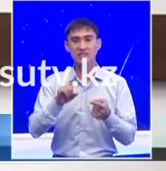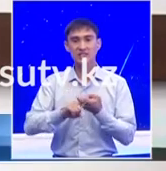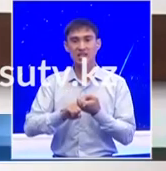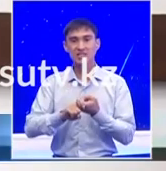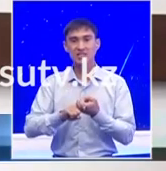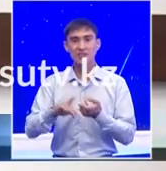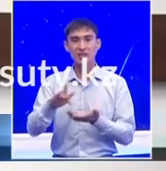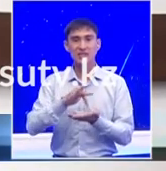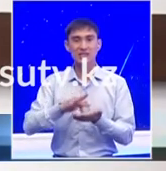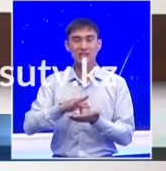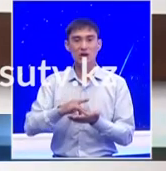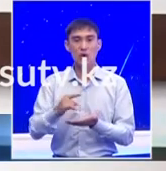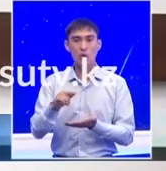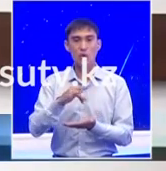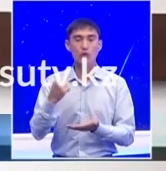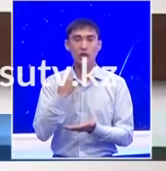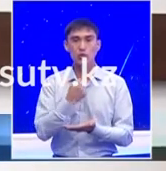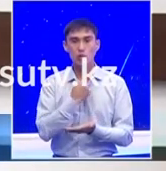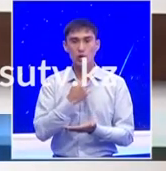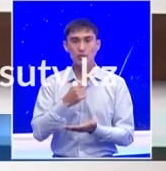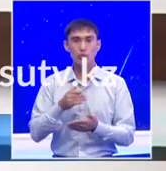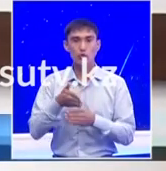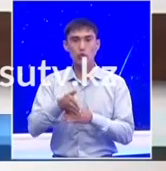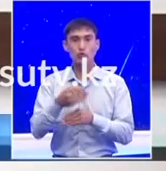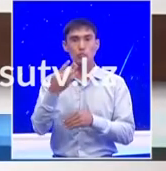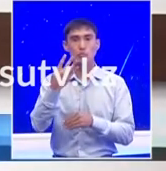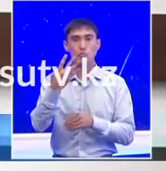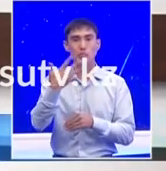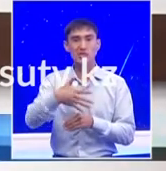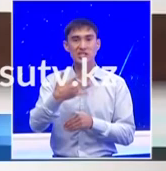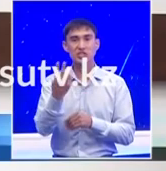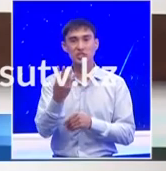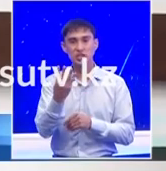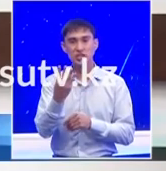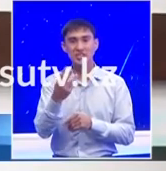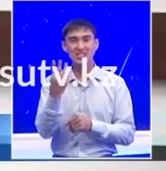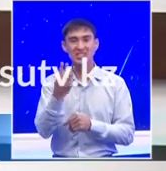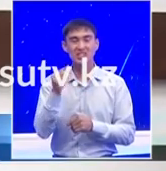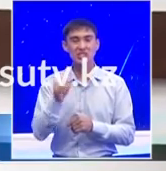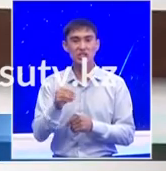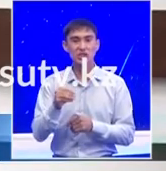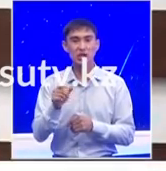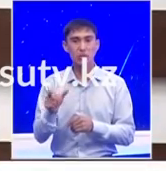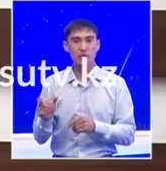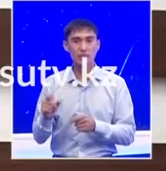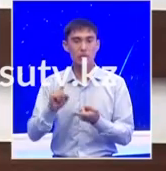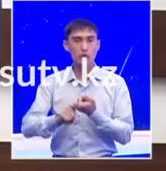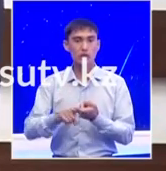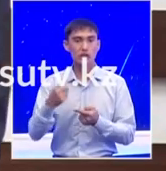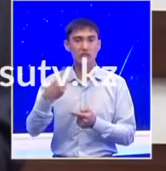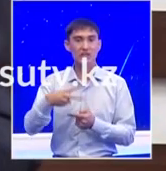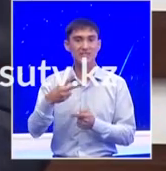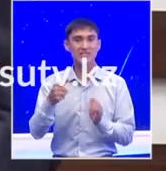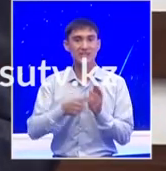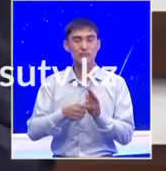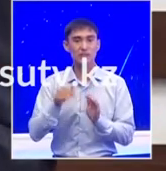центра города Талдыкурган. Доступ к природному газу получили 54,3 тысячи абонентов. Из них подключены